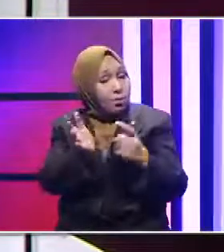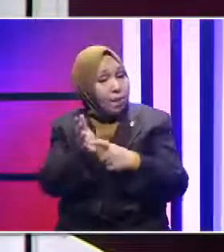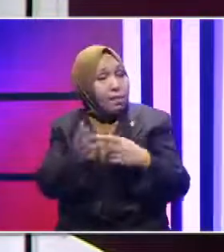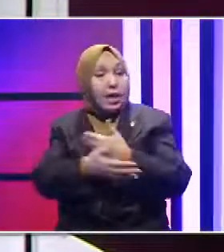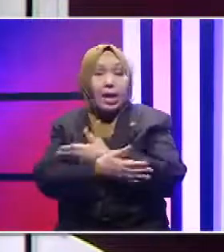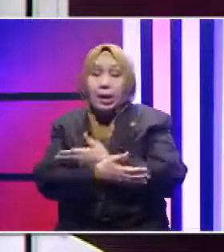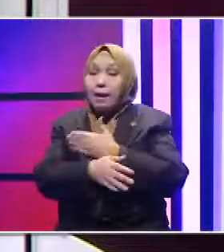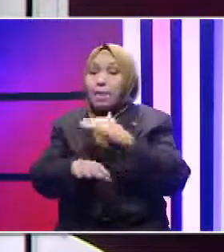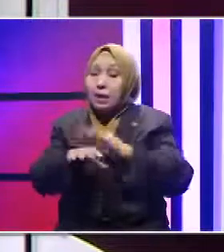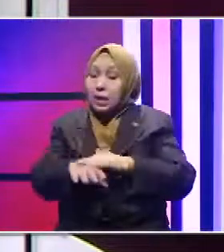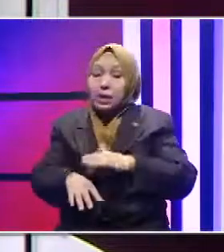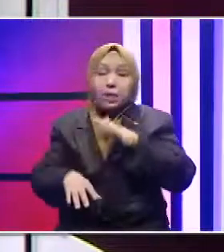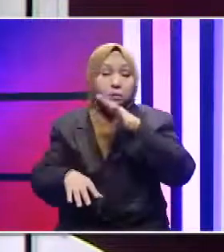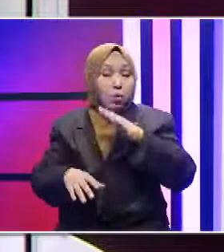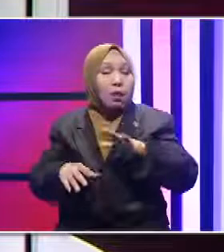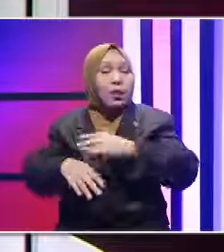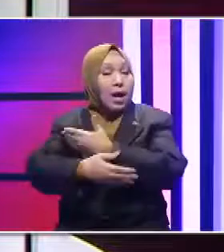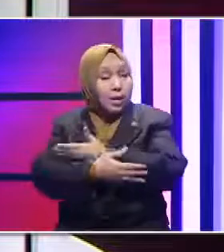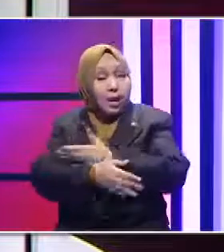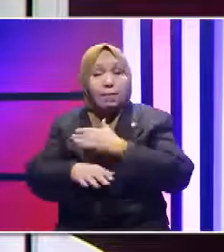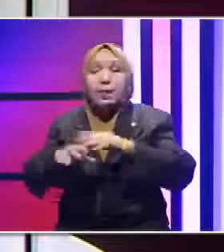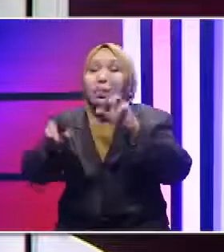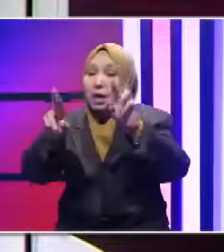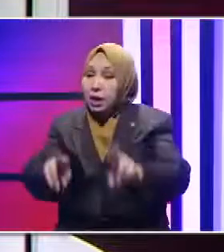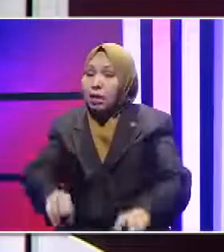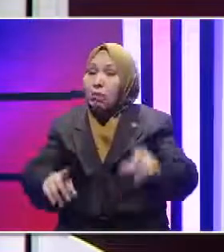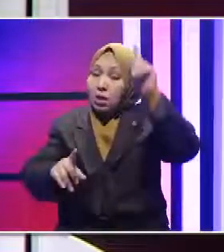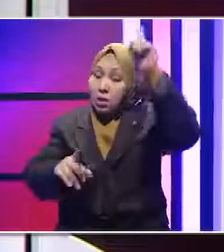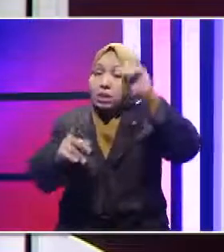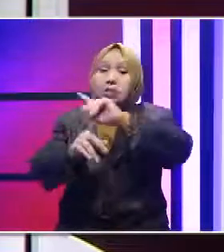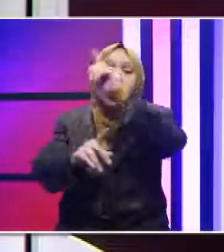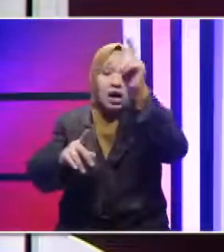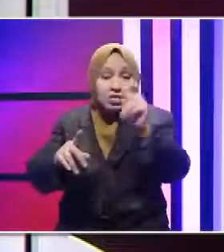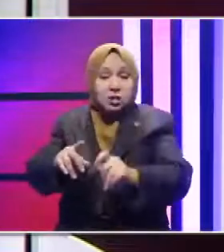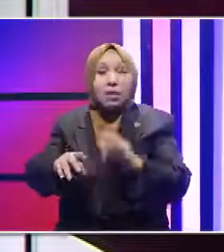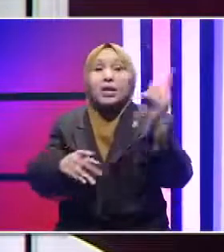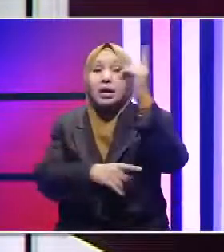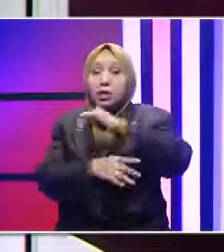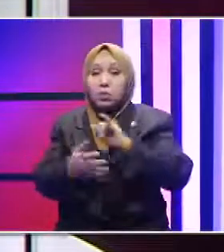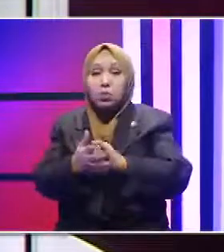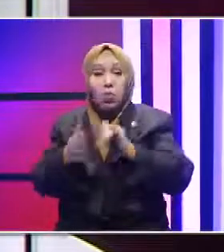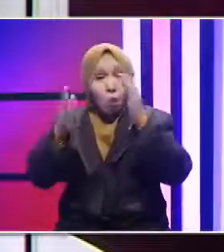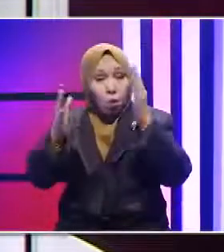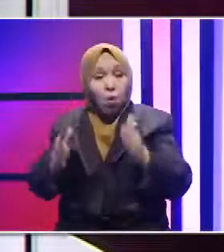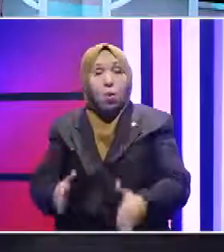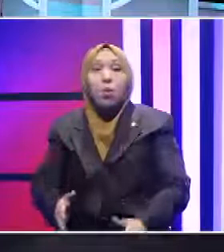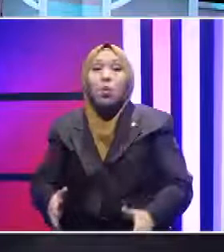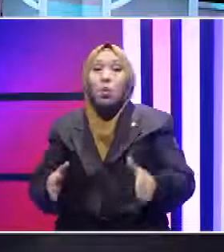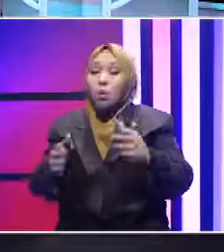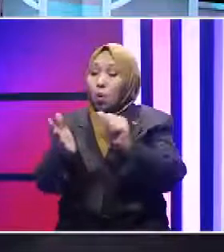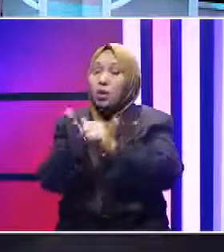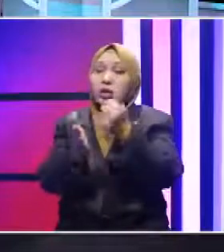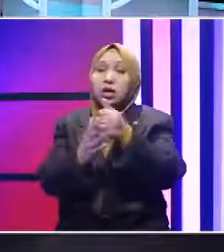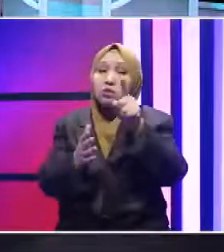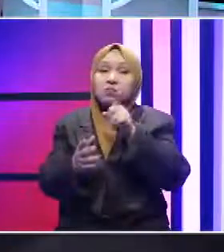pada isteri, kepada rakyat. InsyaAllah. Allah akan tanya pada hari tersebut. Itu yang mengerikan ustaz. Betul ustaz. Bila orang audit saja, awak ni